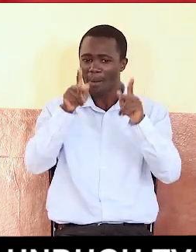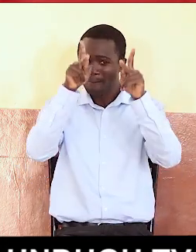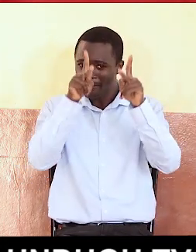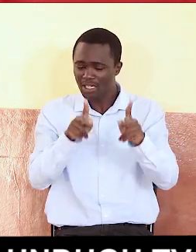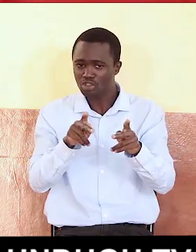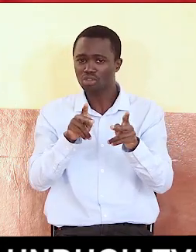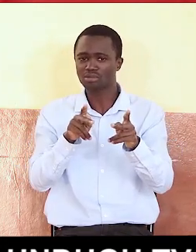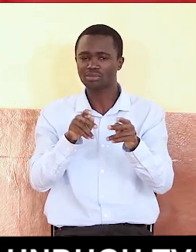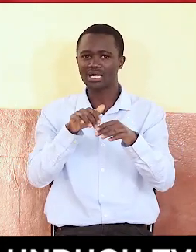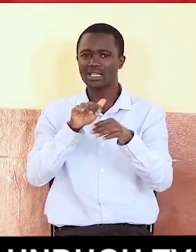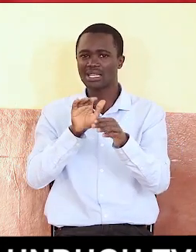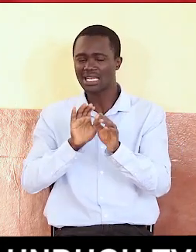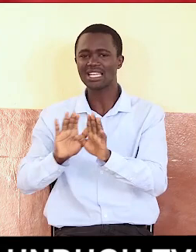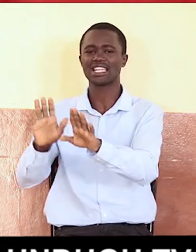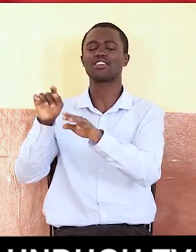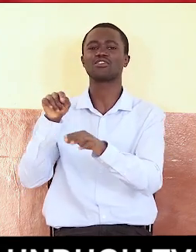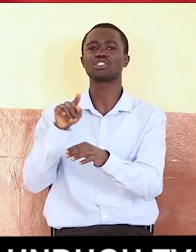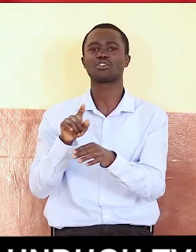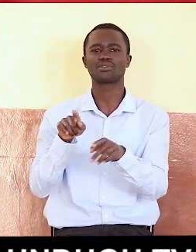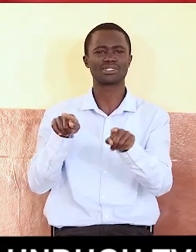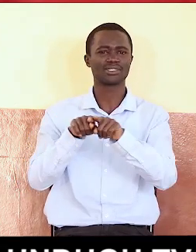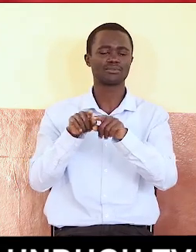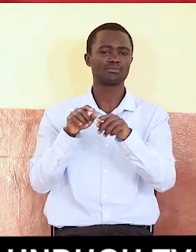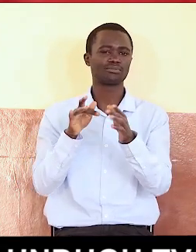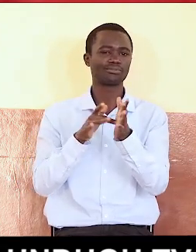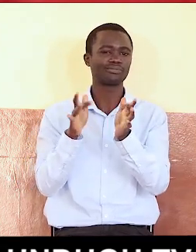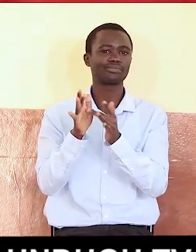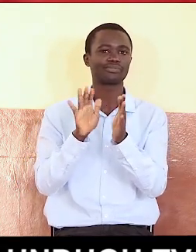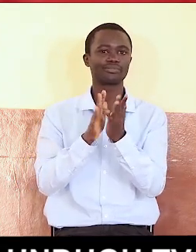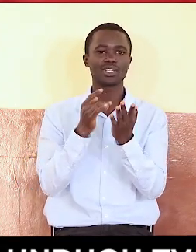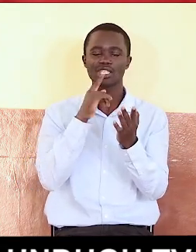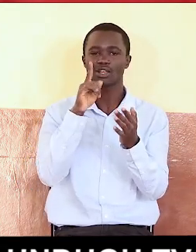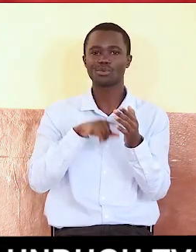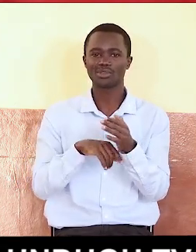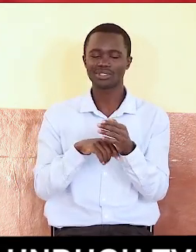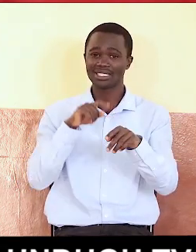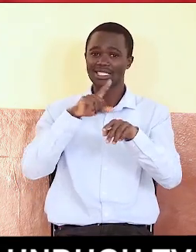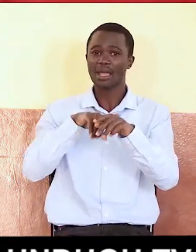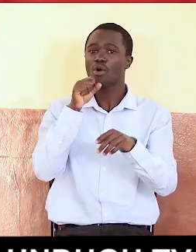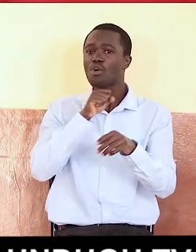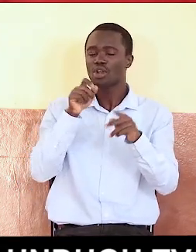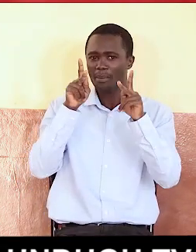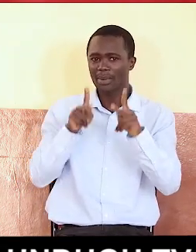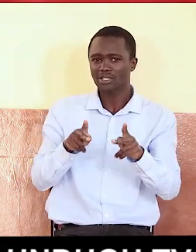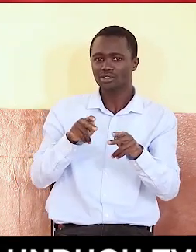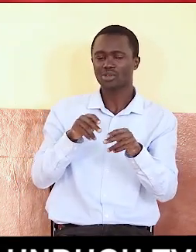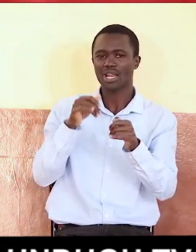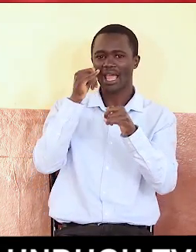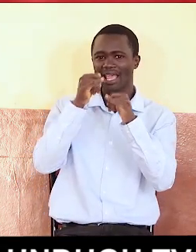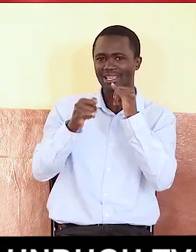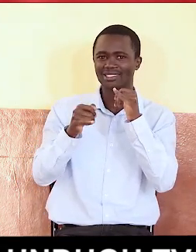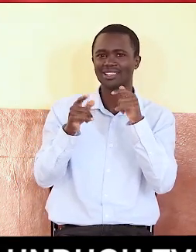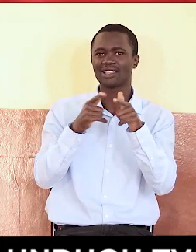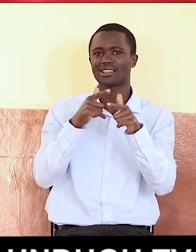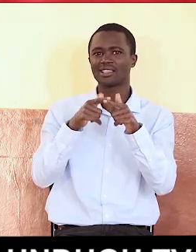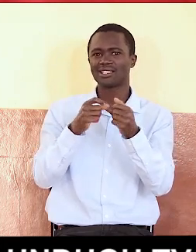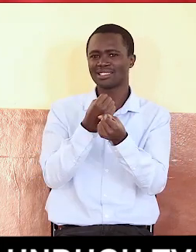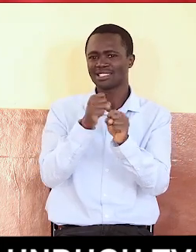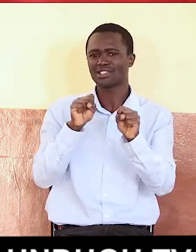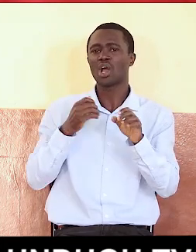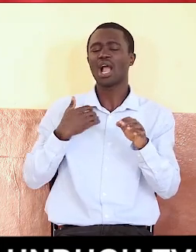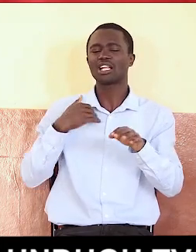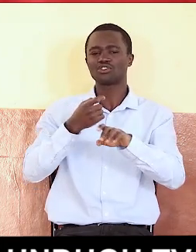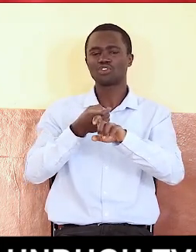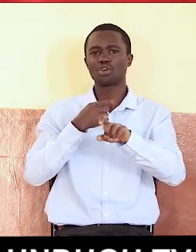Na ndio sababu hapo Walumi inasema, utu wetu wa kale ukiisha shurubishwa pamoja na Yesu. Kwa sababu ukikutana